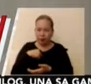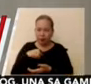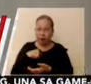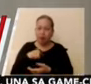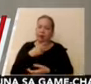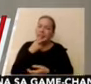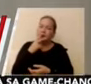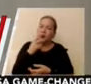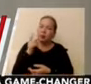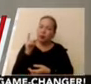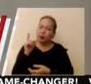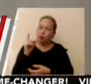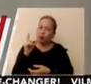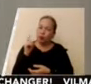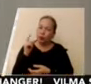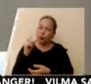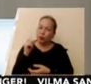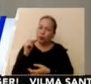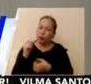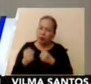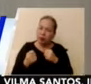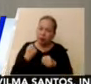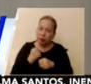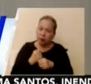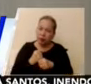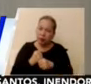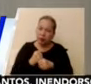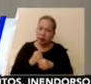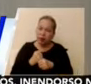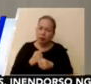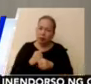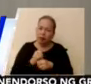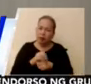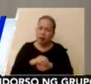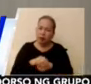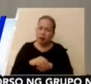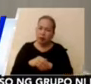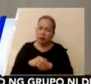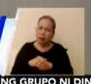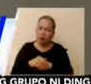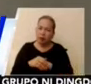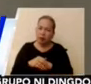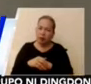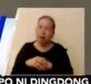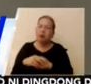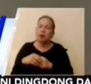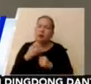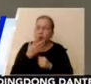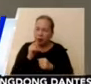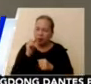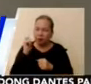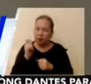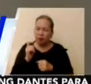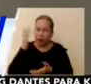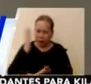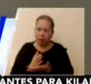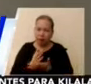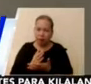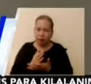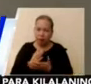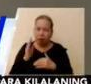Mas madaling huminto pag binigla mo kaysa yung igagradual mo kasi babalik siya. Sa tulong na rin po siguro ng asawa ko